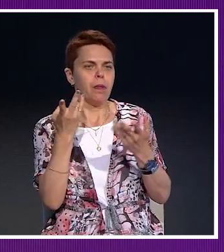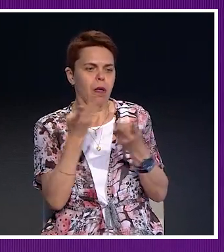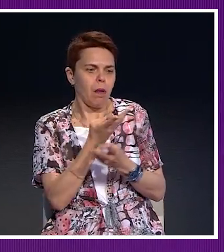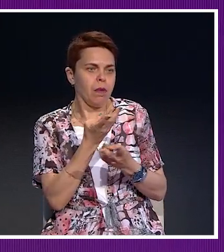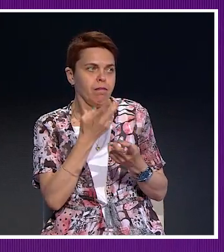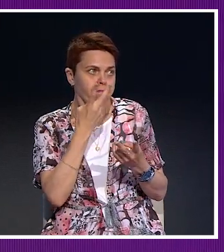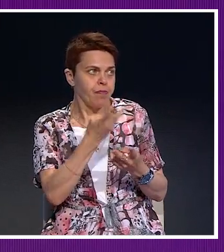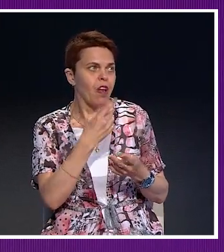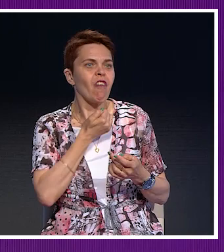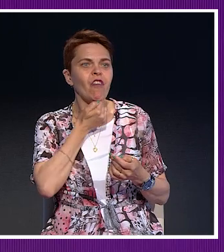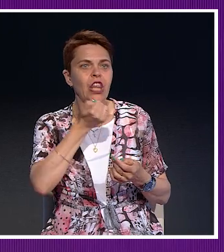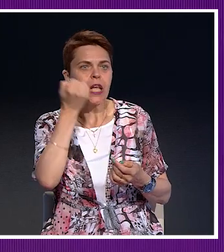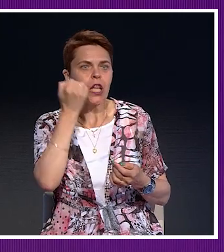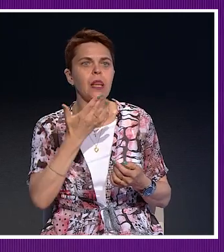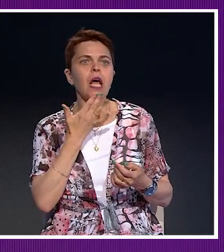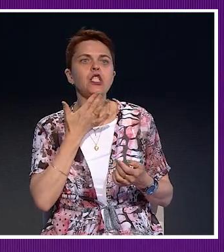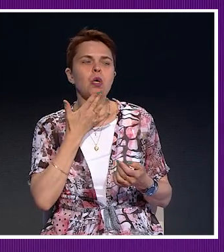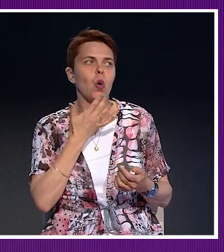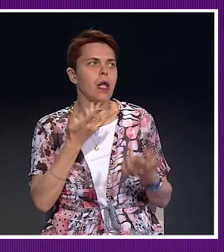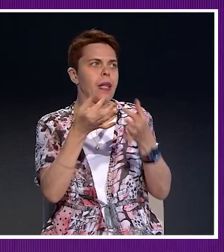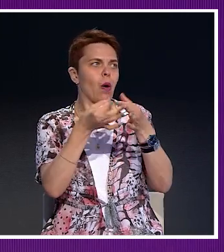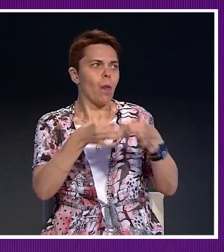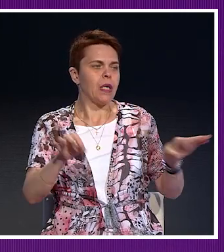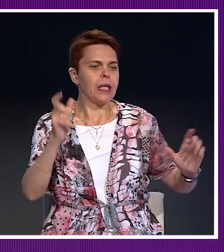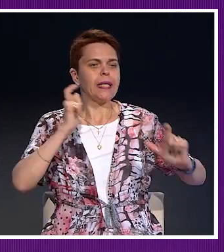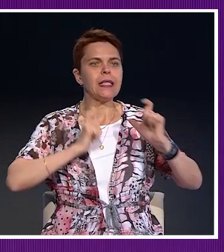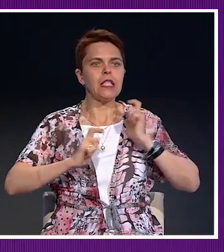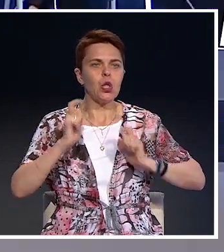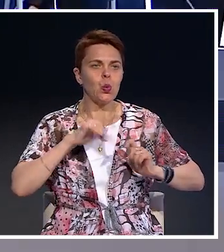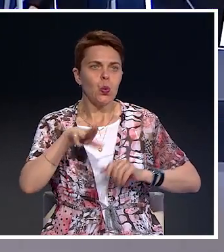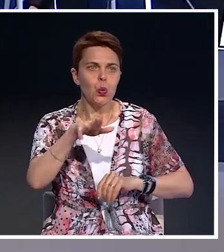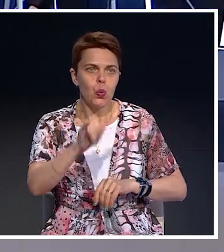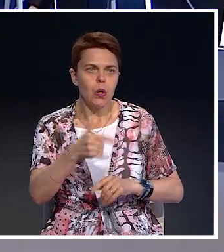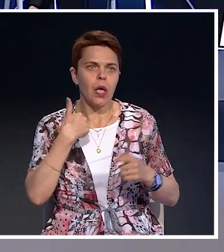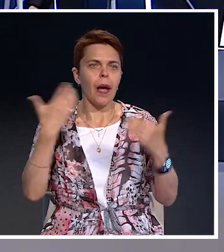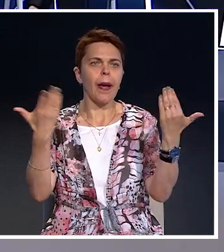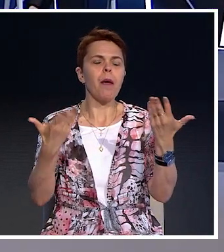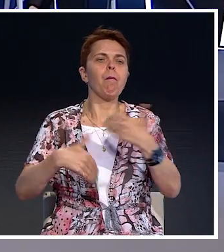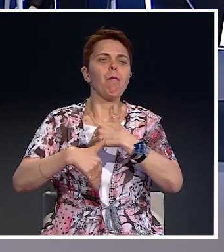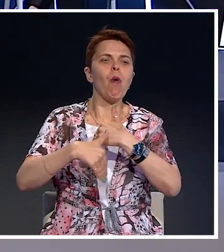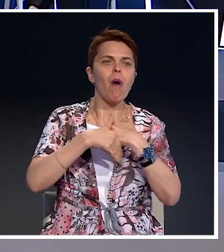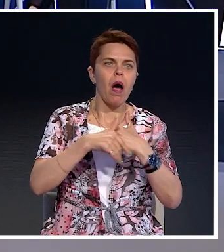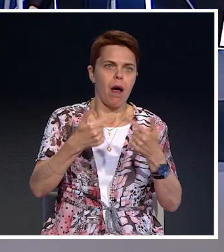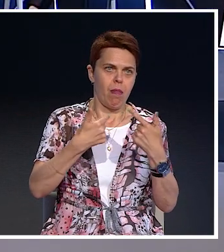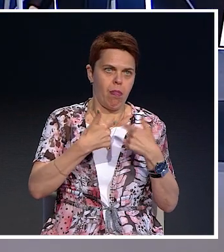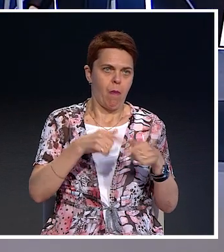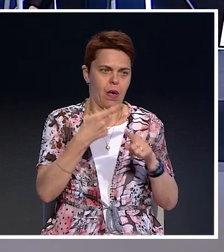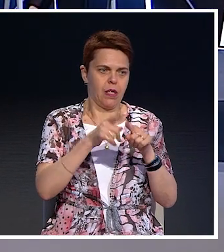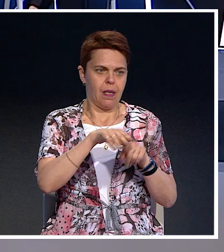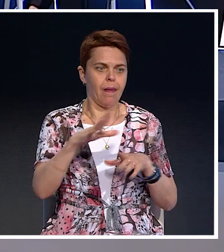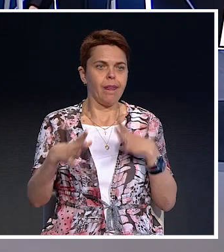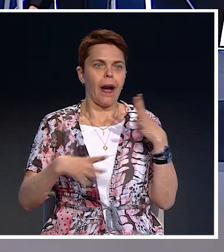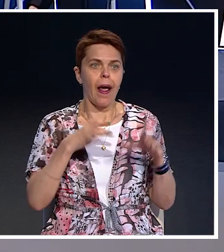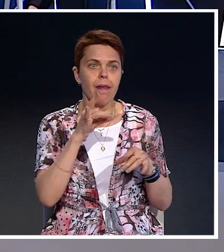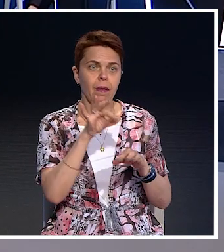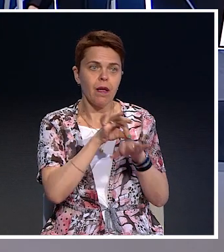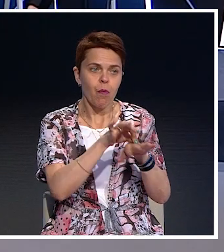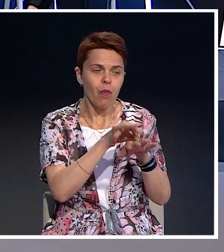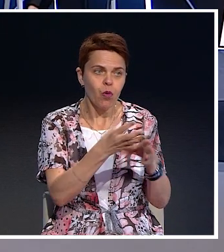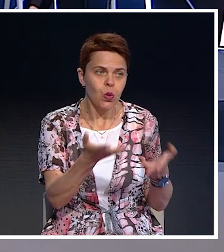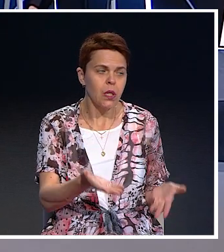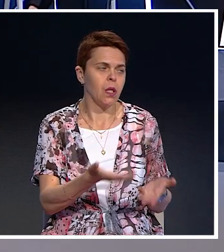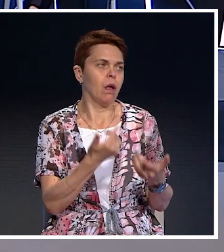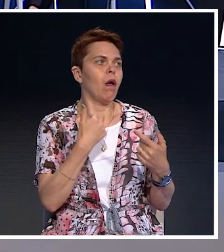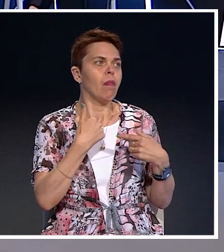жінками-кандидатками. Ми тут вдячні за підтримку Національному демократичному інституту, які тренінги такі нам допомагає проводити, тому що дійсно робота жінок-кандидаток